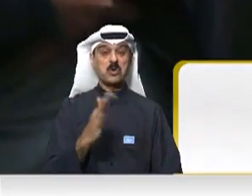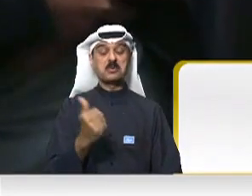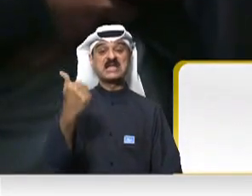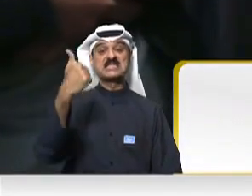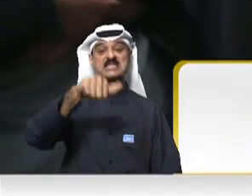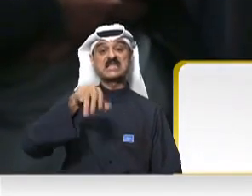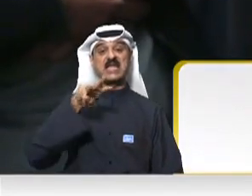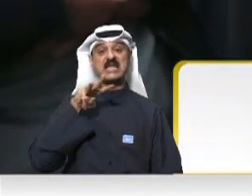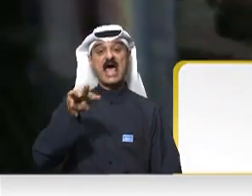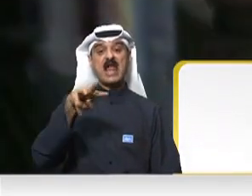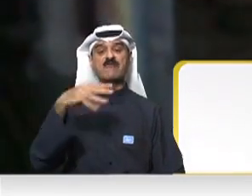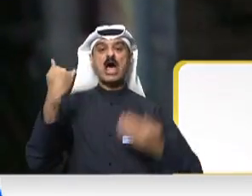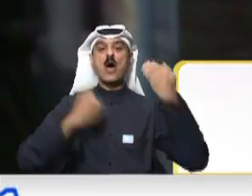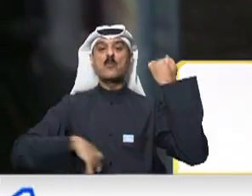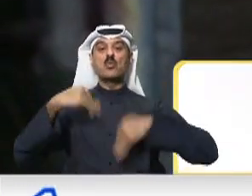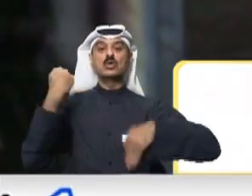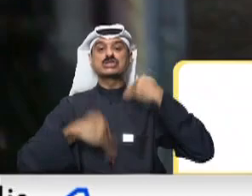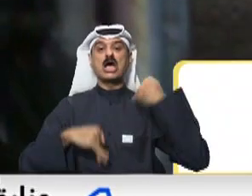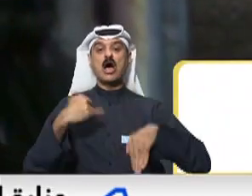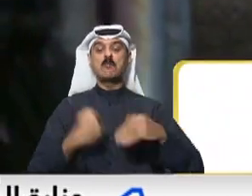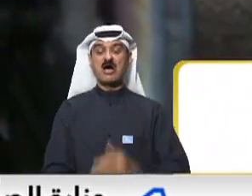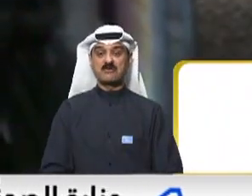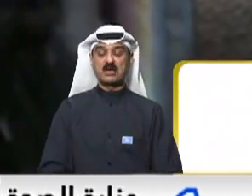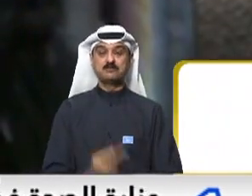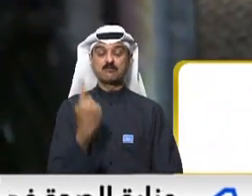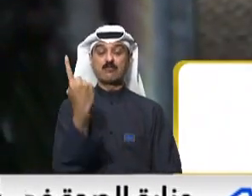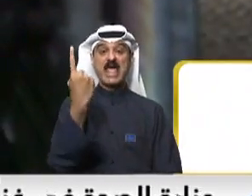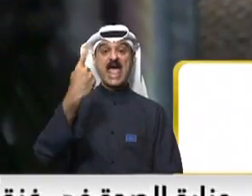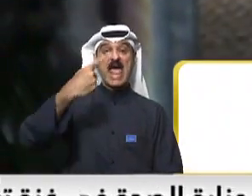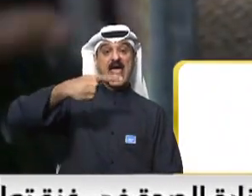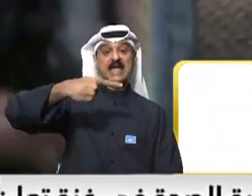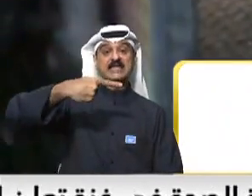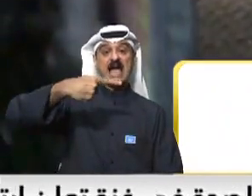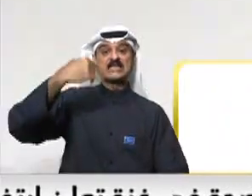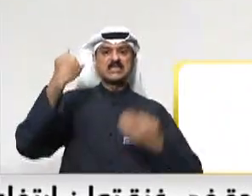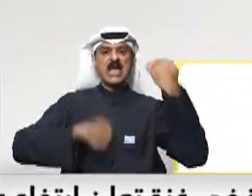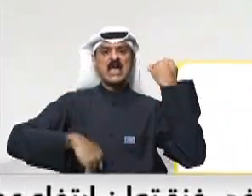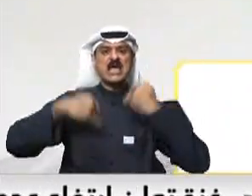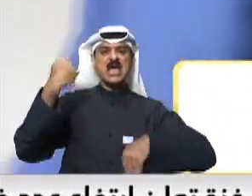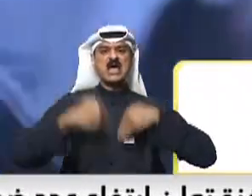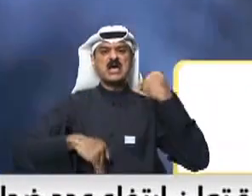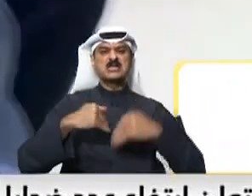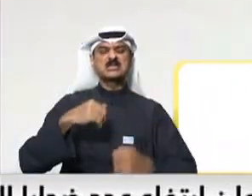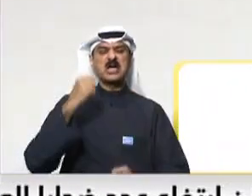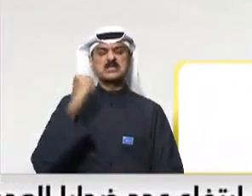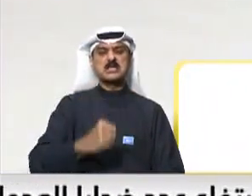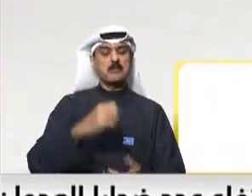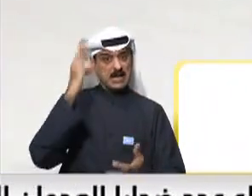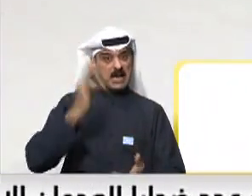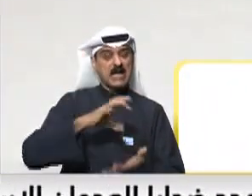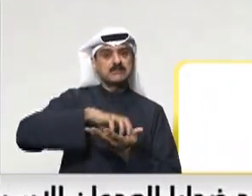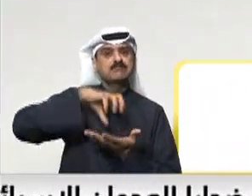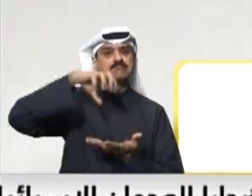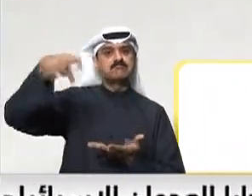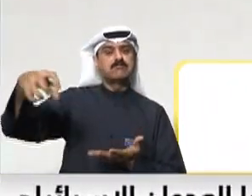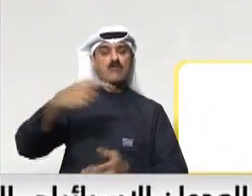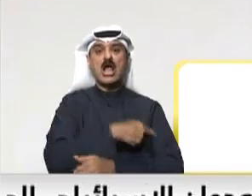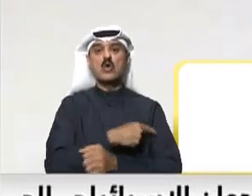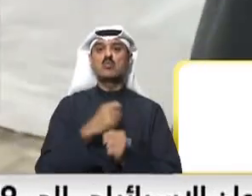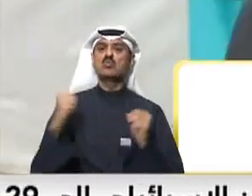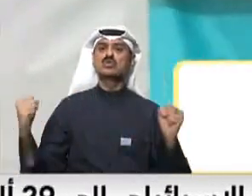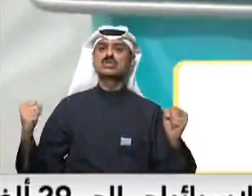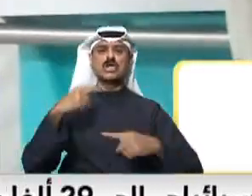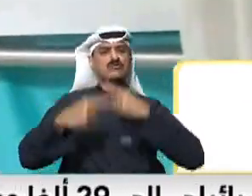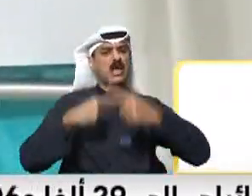60 ألف مصاب، بينهم نحو 11 ألف إصاباتهم تستدعي نقلهم إلى الخارج لاستكمال